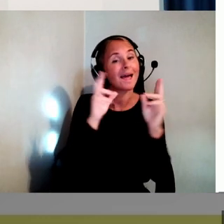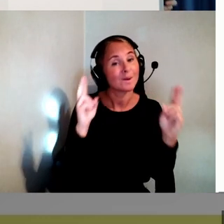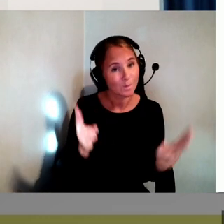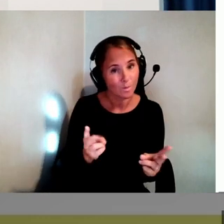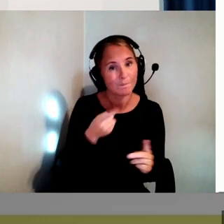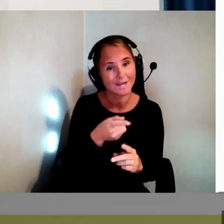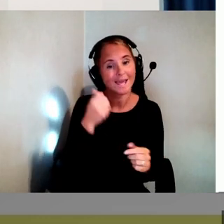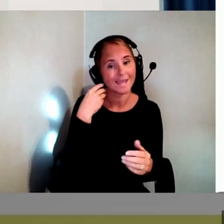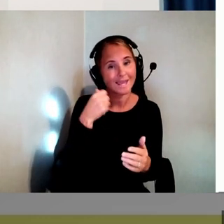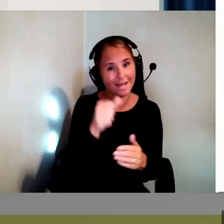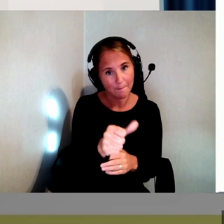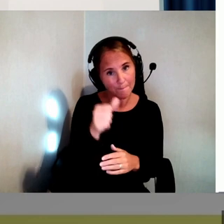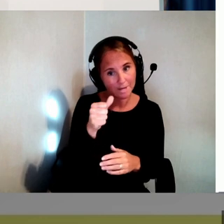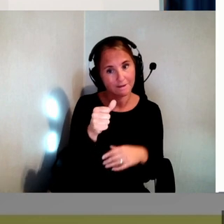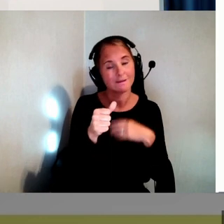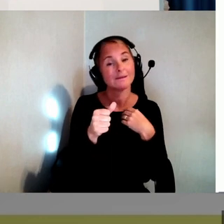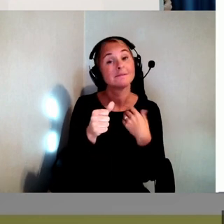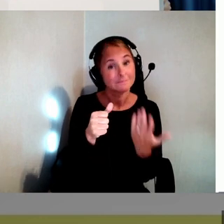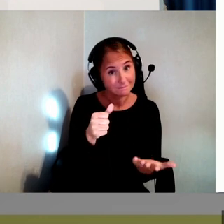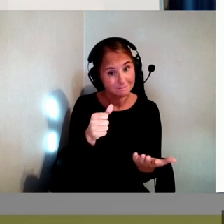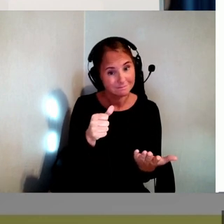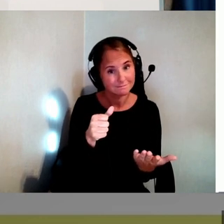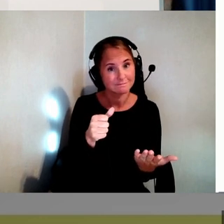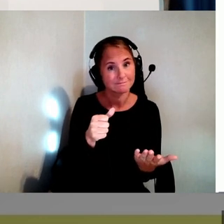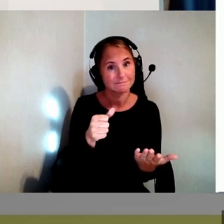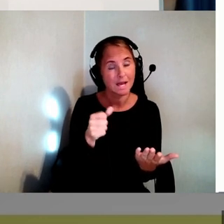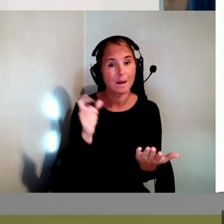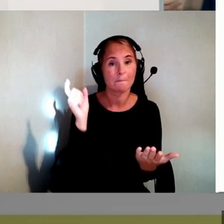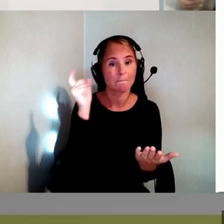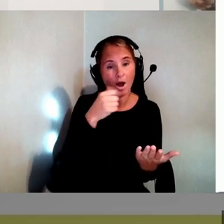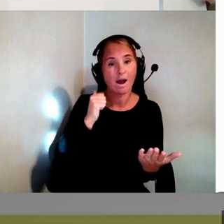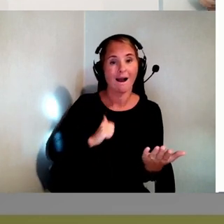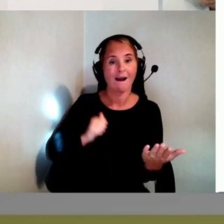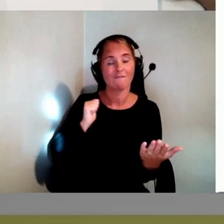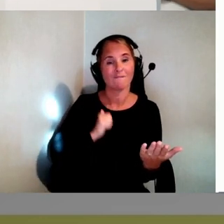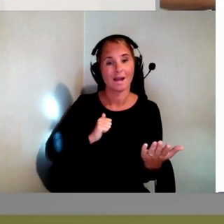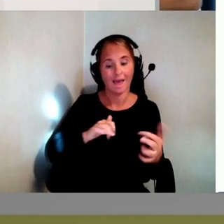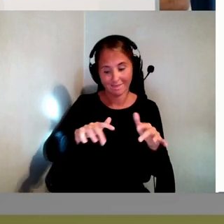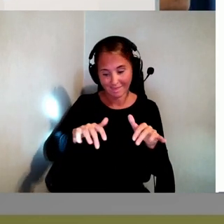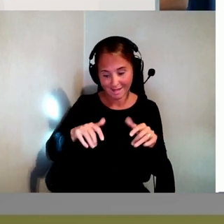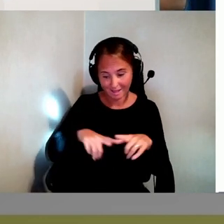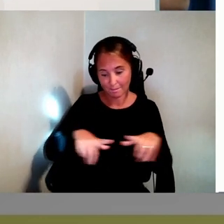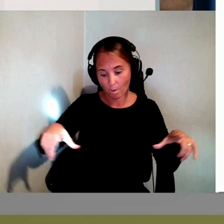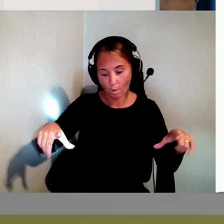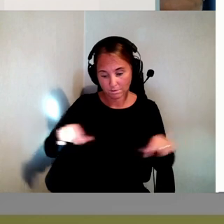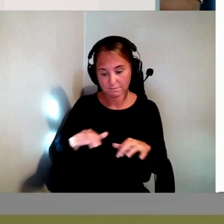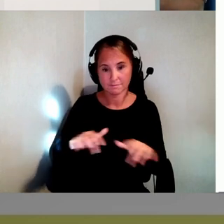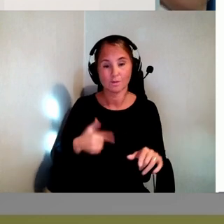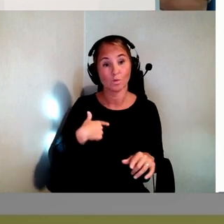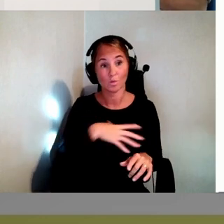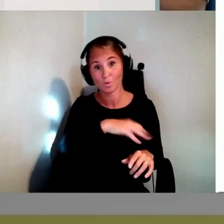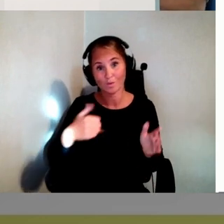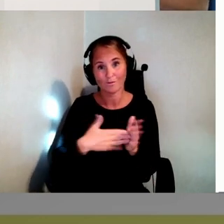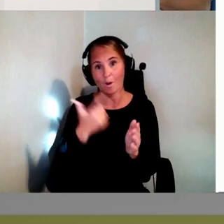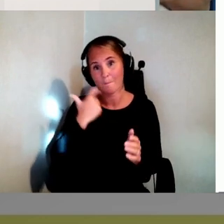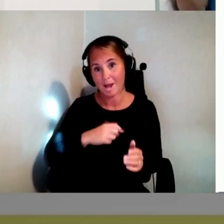att det är att man kan inte nå den med tangentbord och det snodde du lite mig Per men det är ingen fara alltså